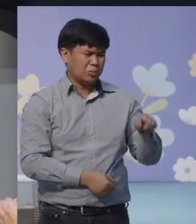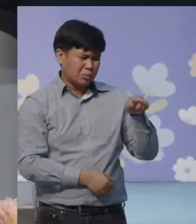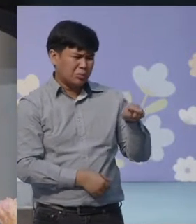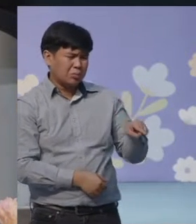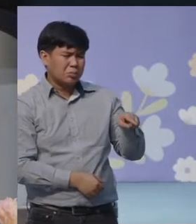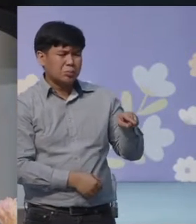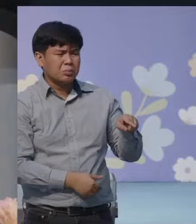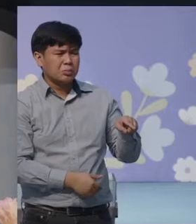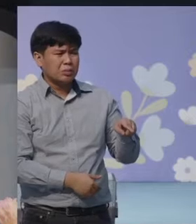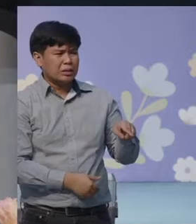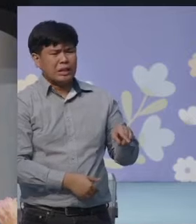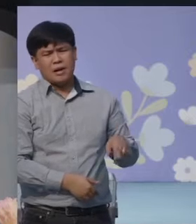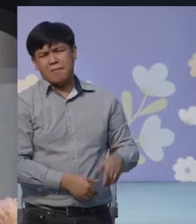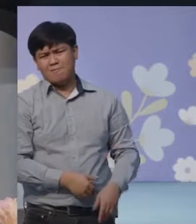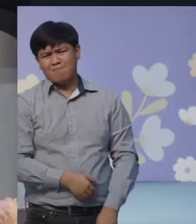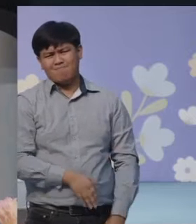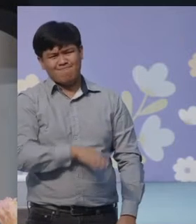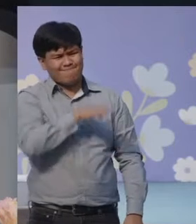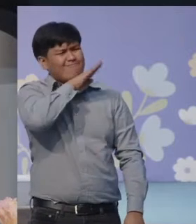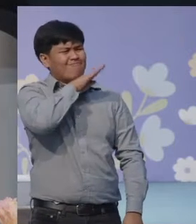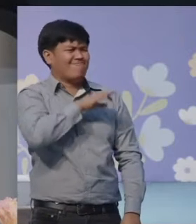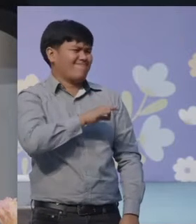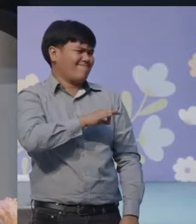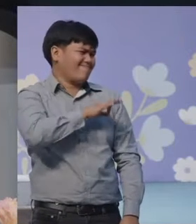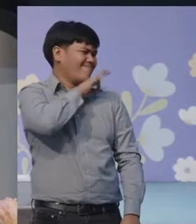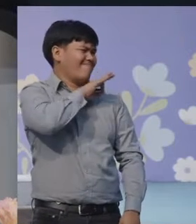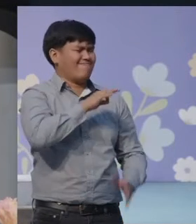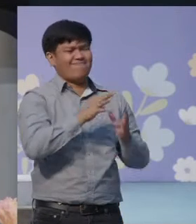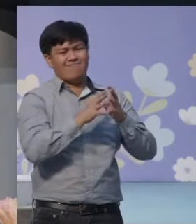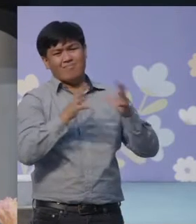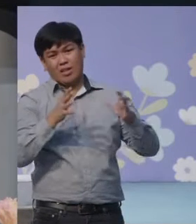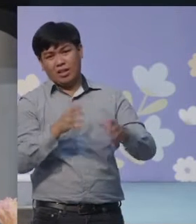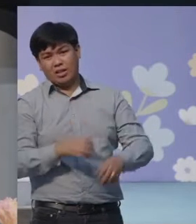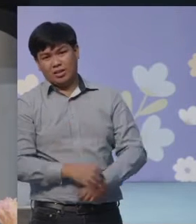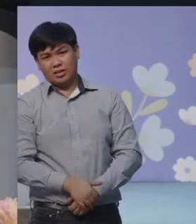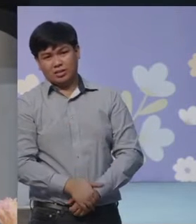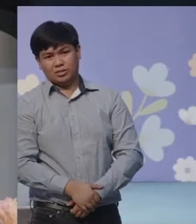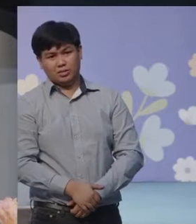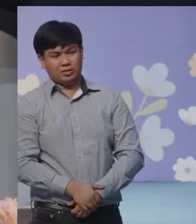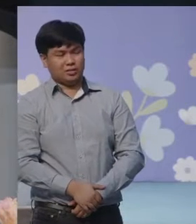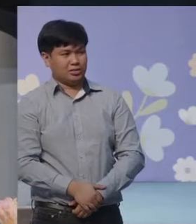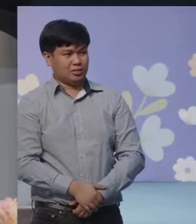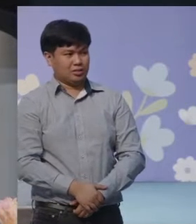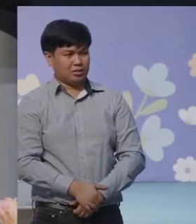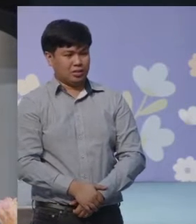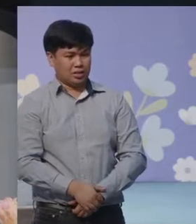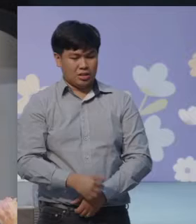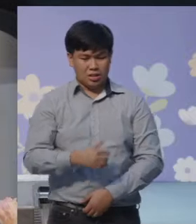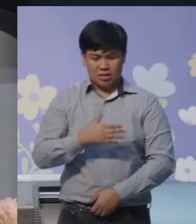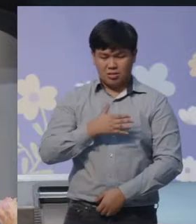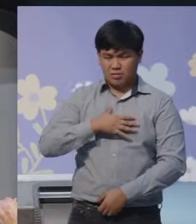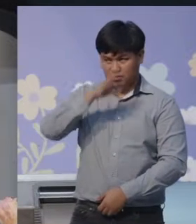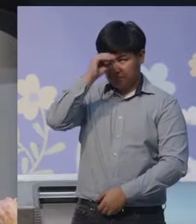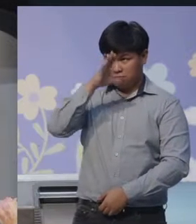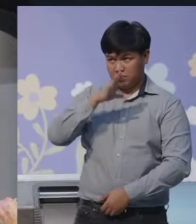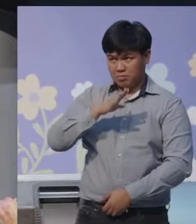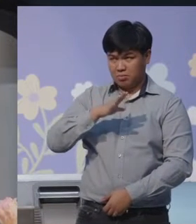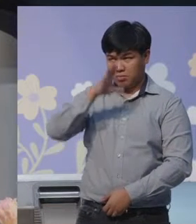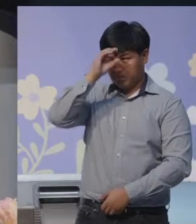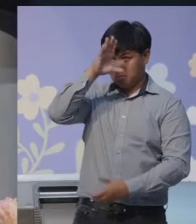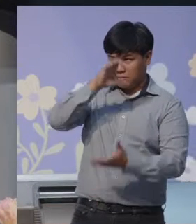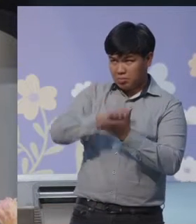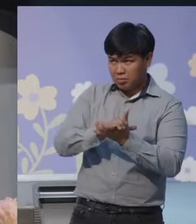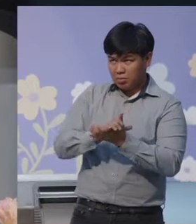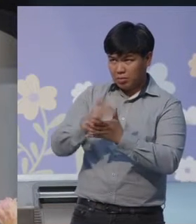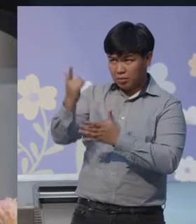napakapait ng buhay niya, no? Isipin mo, minamahal ako ng asawa ko, pero talaga